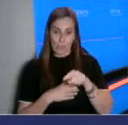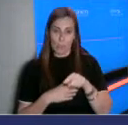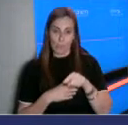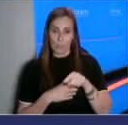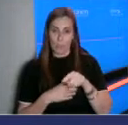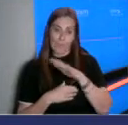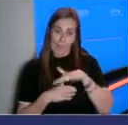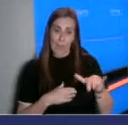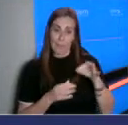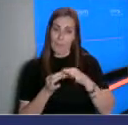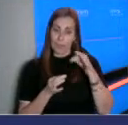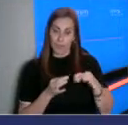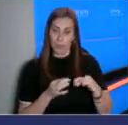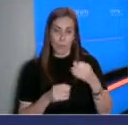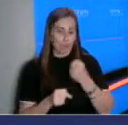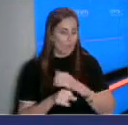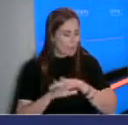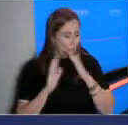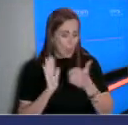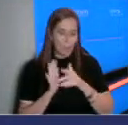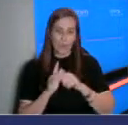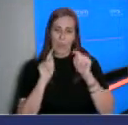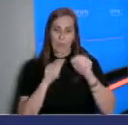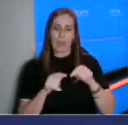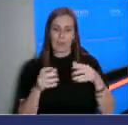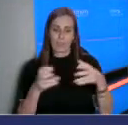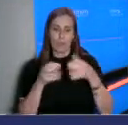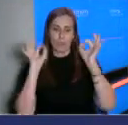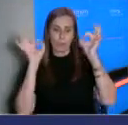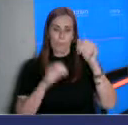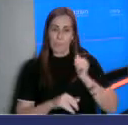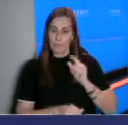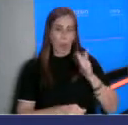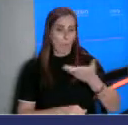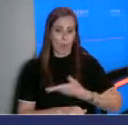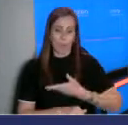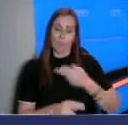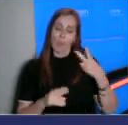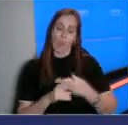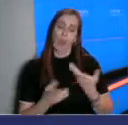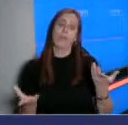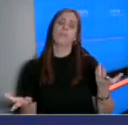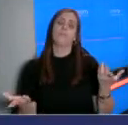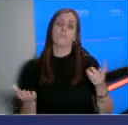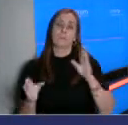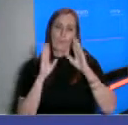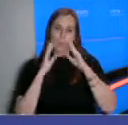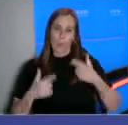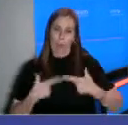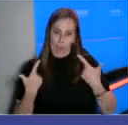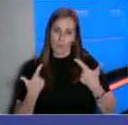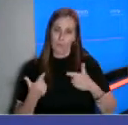על ילדים מהפריפריה שעושים הכל על מנת להתקבל ליחידות המובחרות ולא מתקבלים. כרגיל שלכם ובשבילכם בפייסבוק